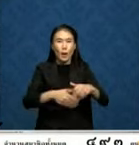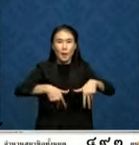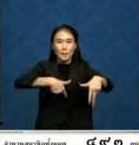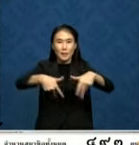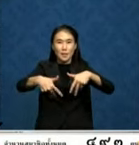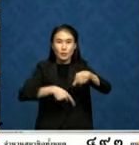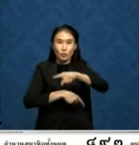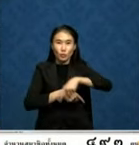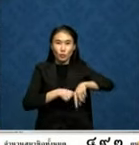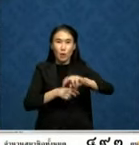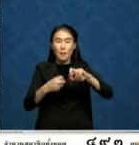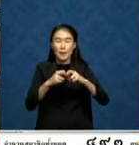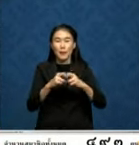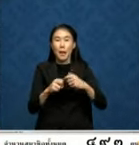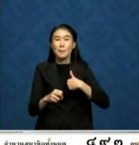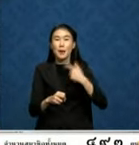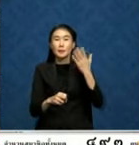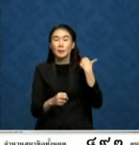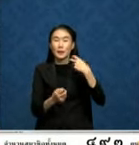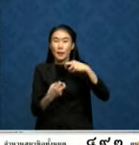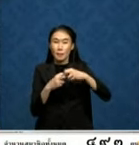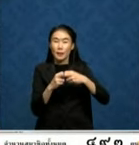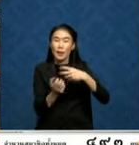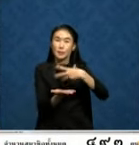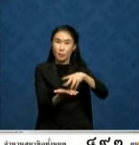พี่น้องประชาชนดังที่ผมกราบเรียน